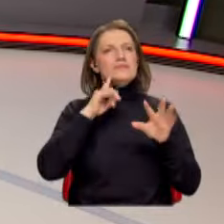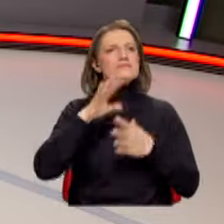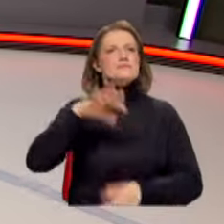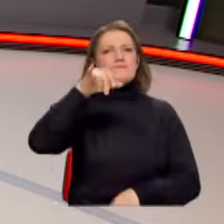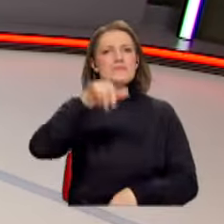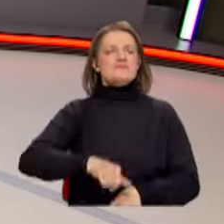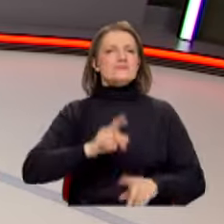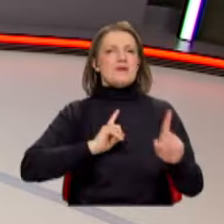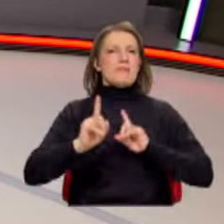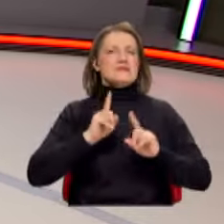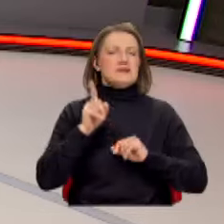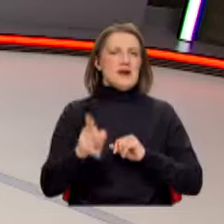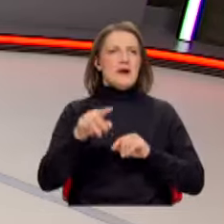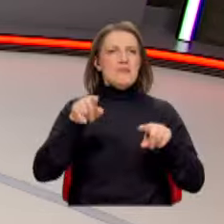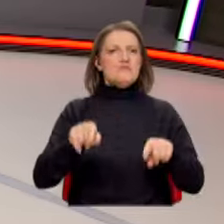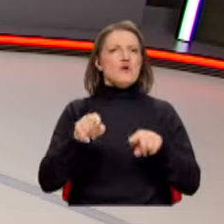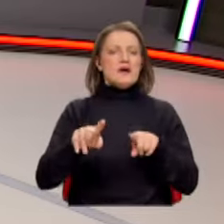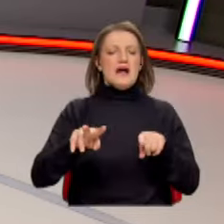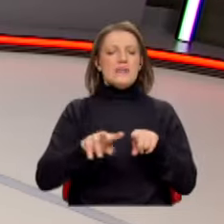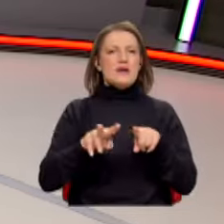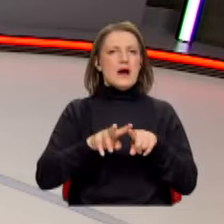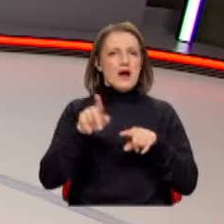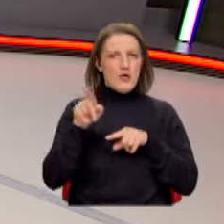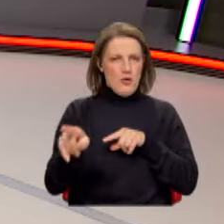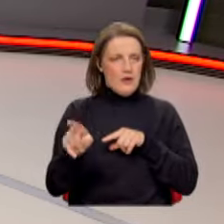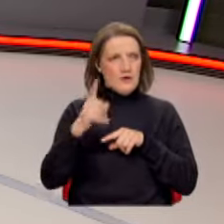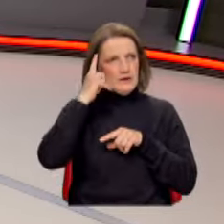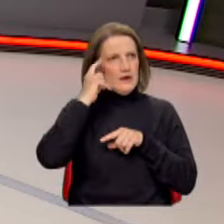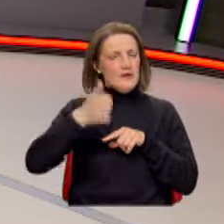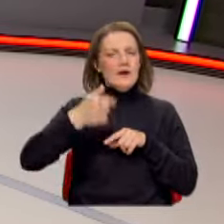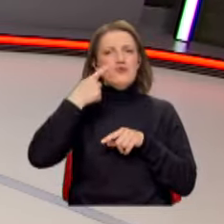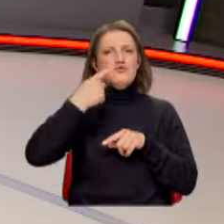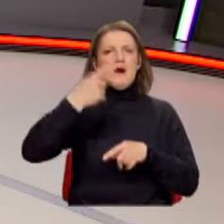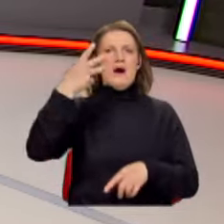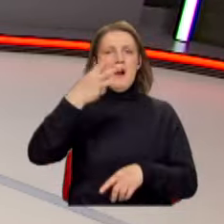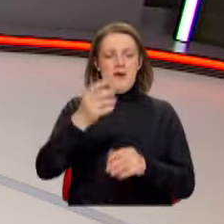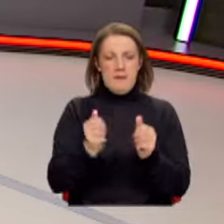İnsan Hakları Mahkemesi'nde. Burada Netanyahu ve Cumhurbaşkanı Erdoğan